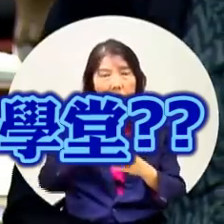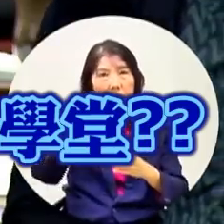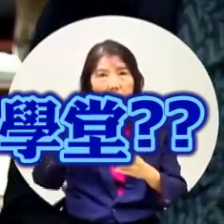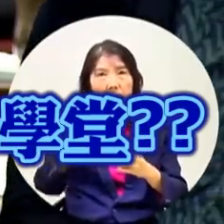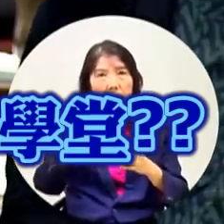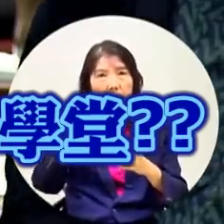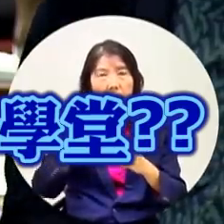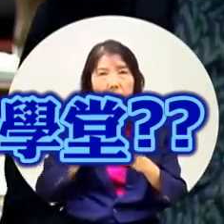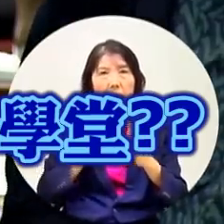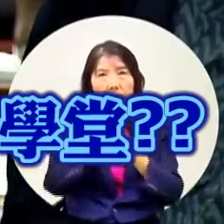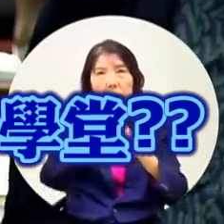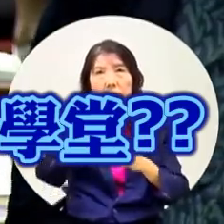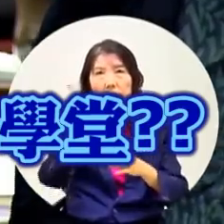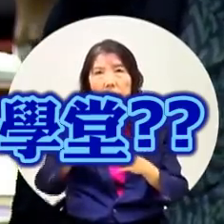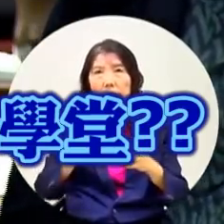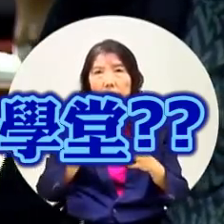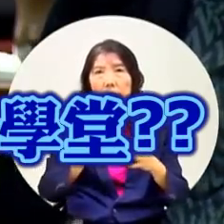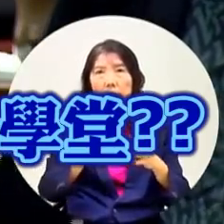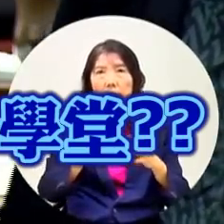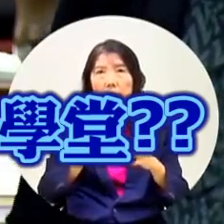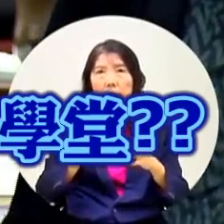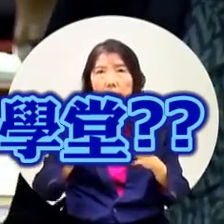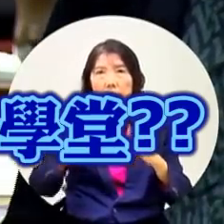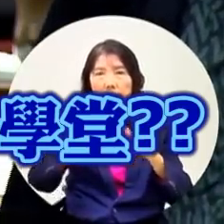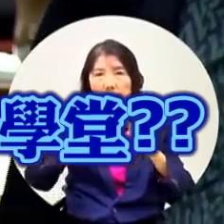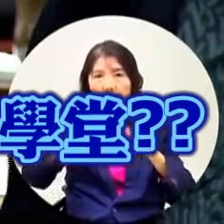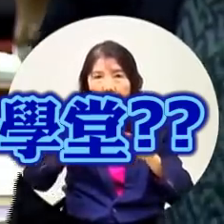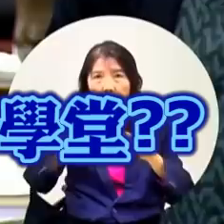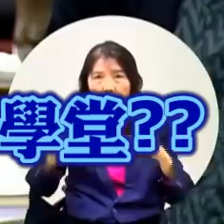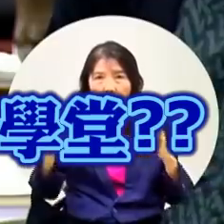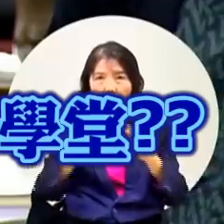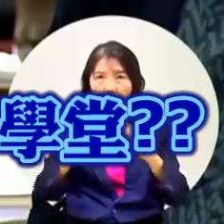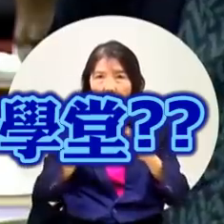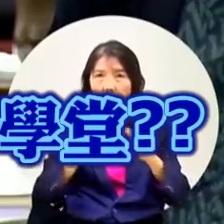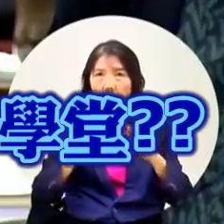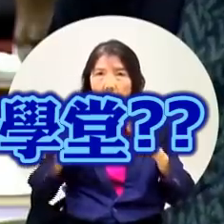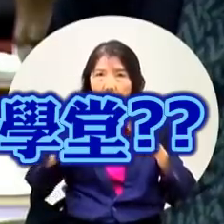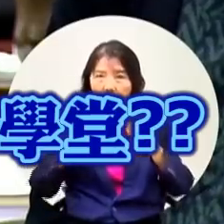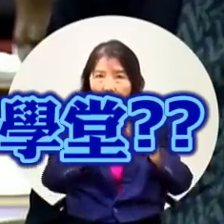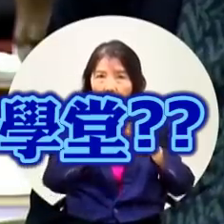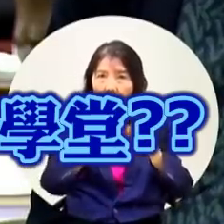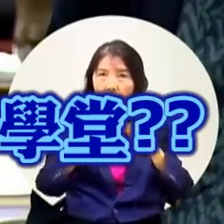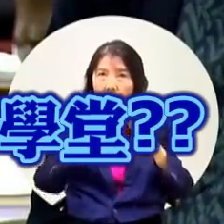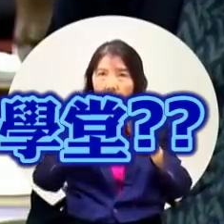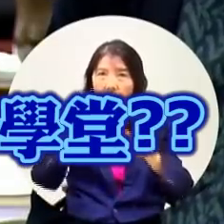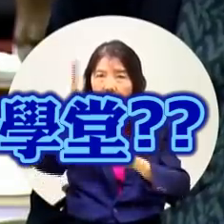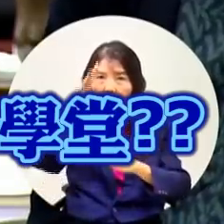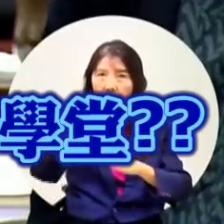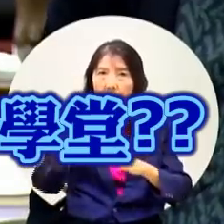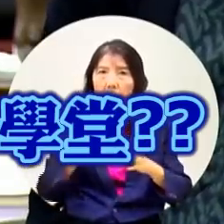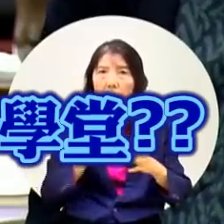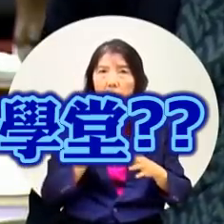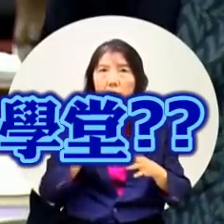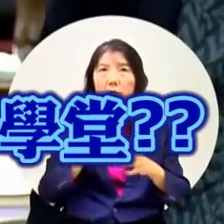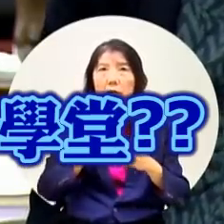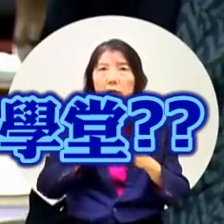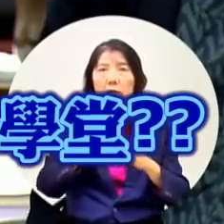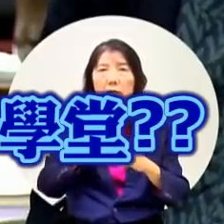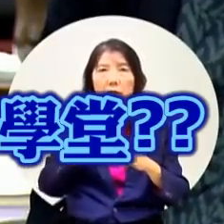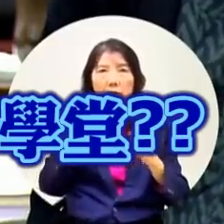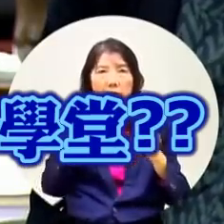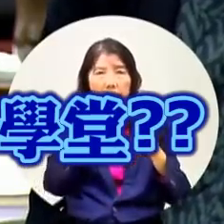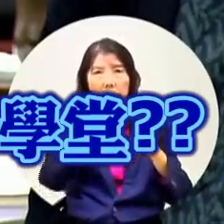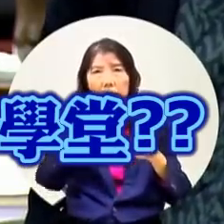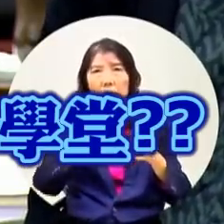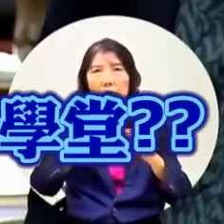要任用的方式，让家人一起进到市府团队。我看到你对媒体讲说，这个